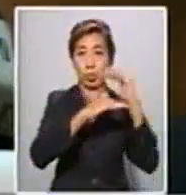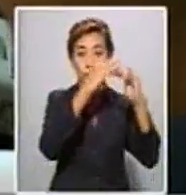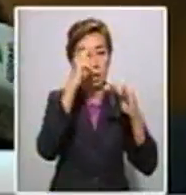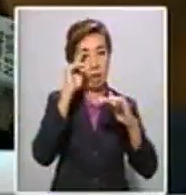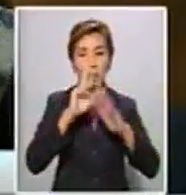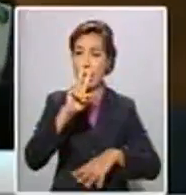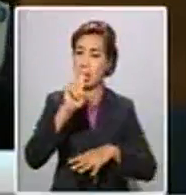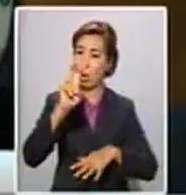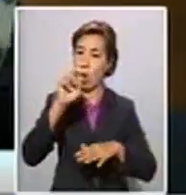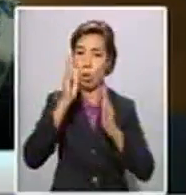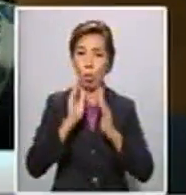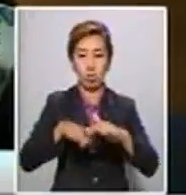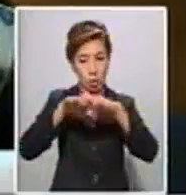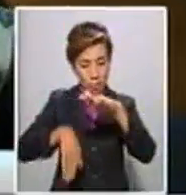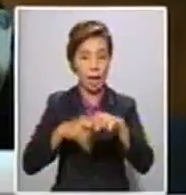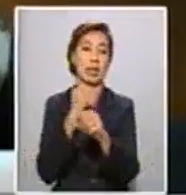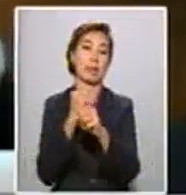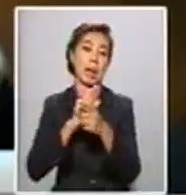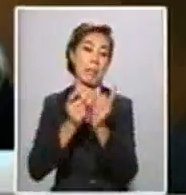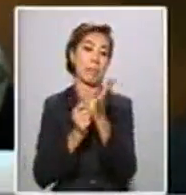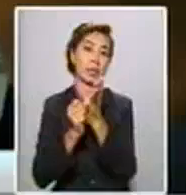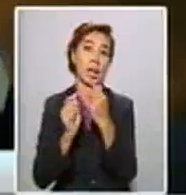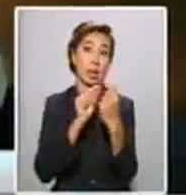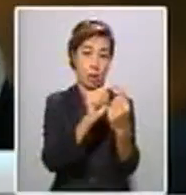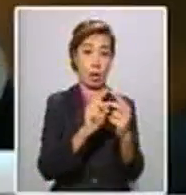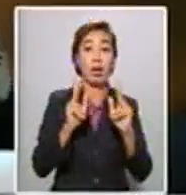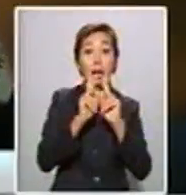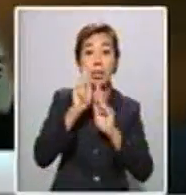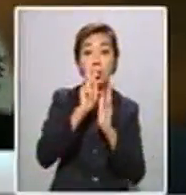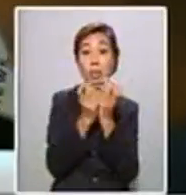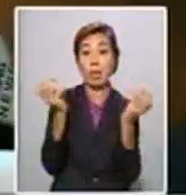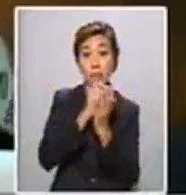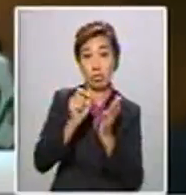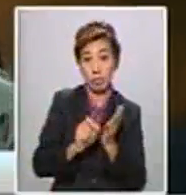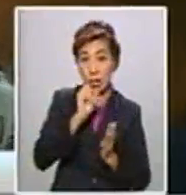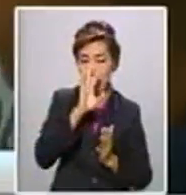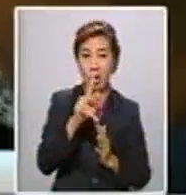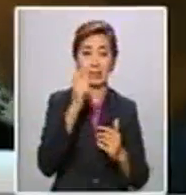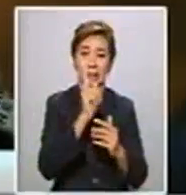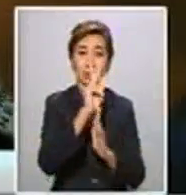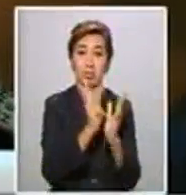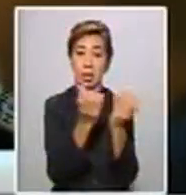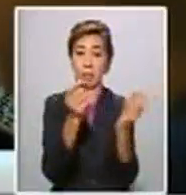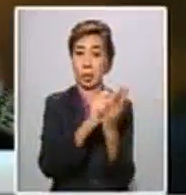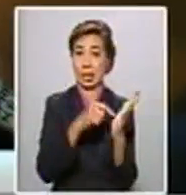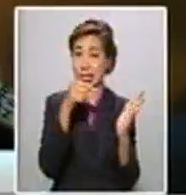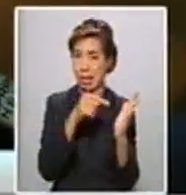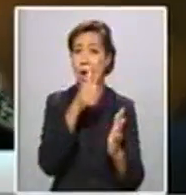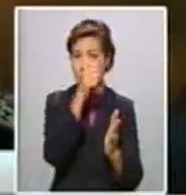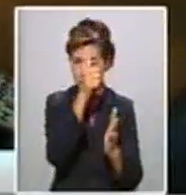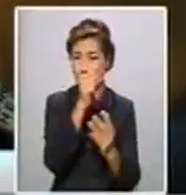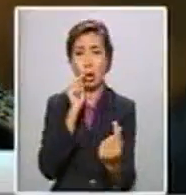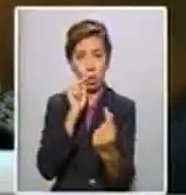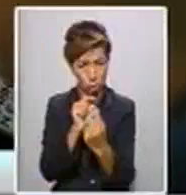องานปฏิรูปต่อไปขณะที่คณะกรรมการยกร่างรัฐธรรมนูญยังคงยืนยันว่าร่างรัฐธรรมนูญฉบับนี้เป็นร่างที่ดีและเหมาะส